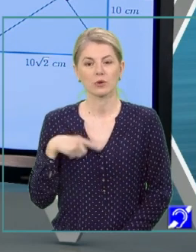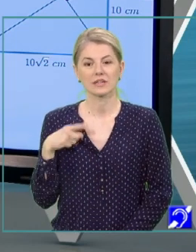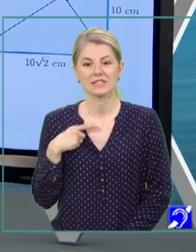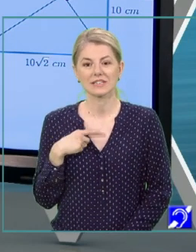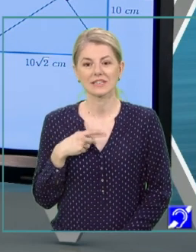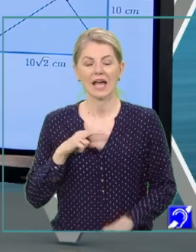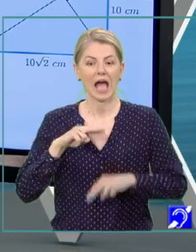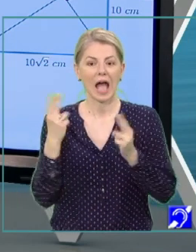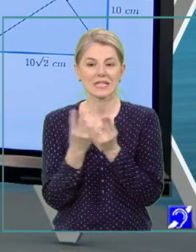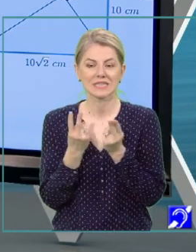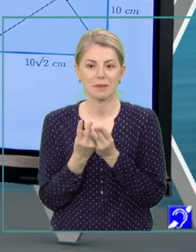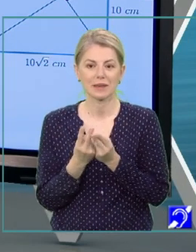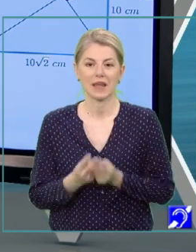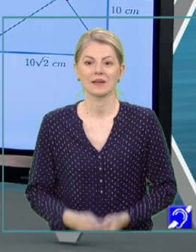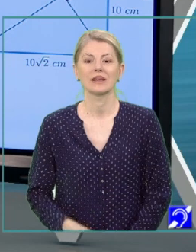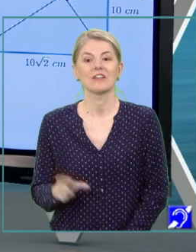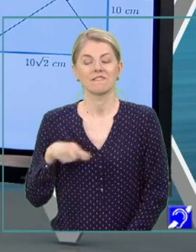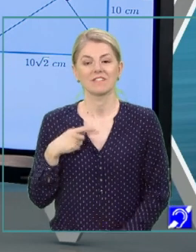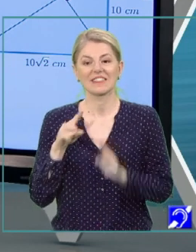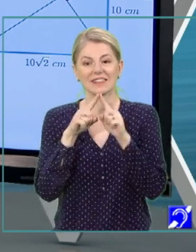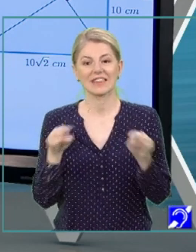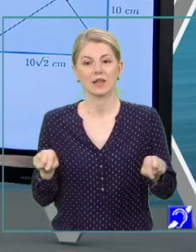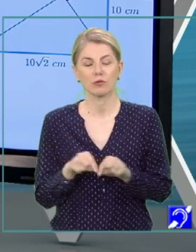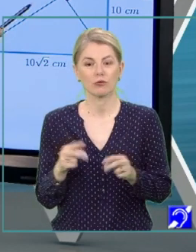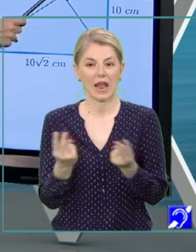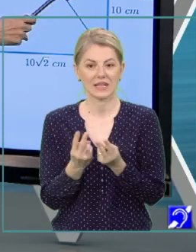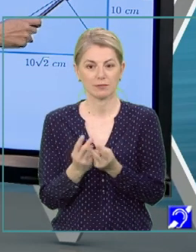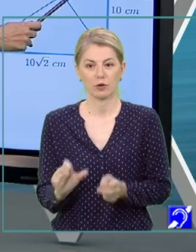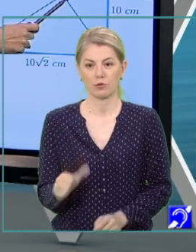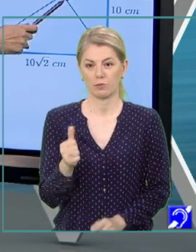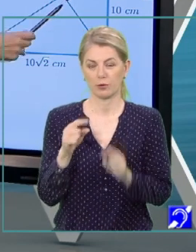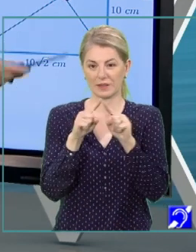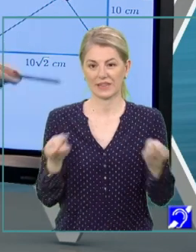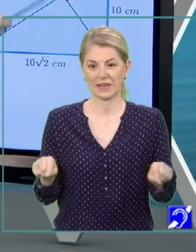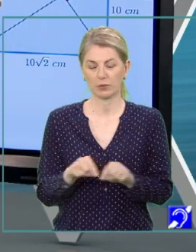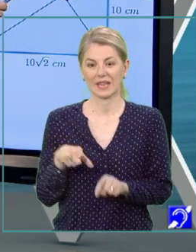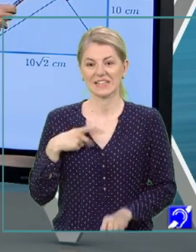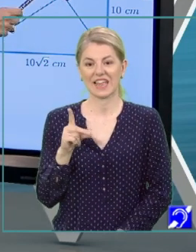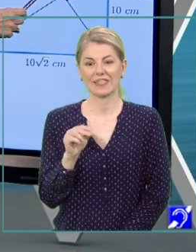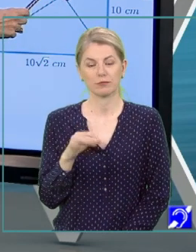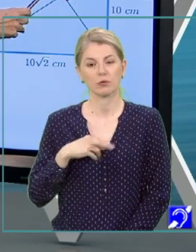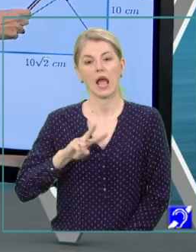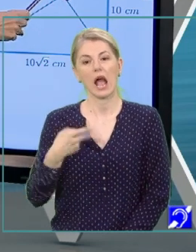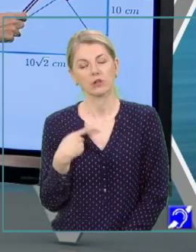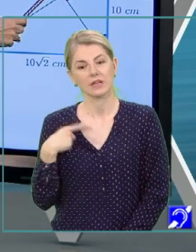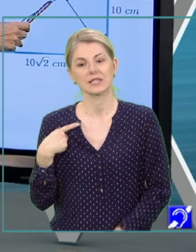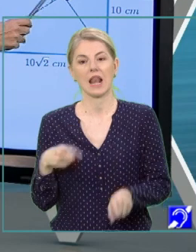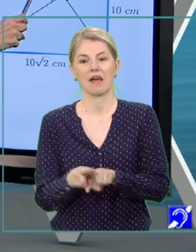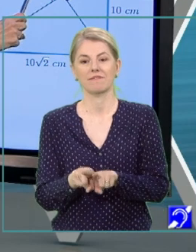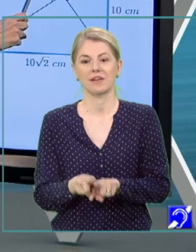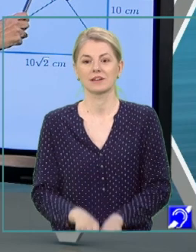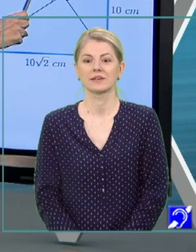sunt asemenea. Fiind triunghiuri asemenea, cum primul triunghi este dreptunghic, înseamnă că și al doilea triunghi